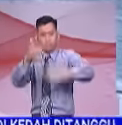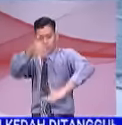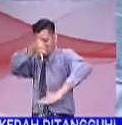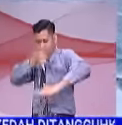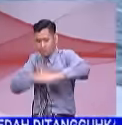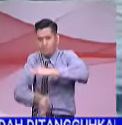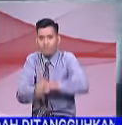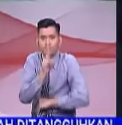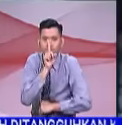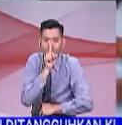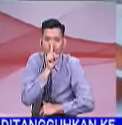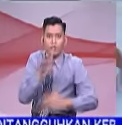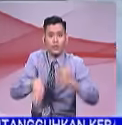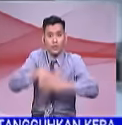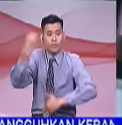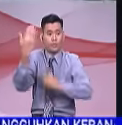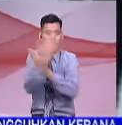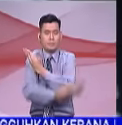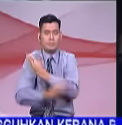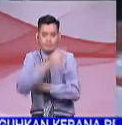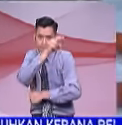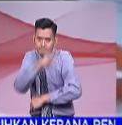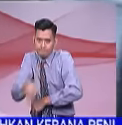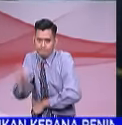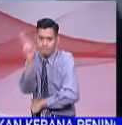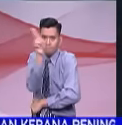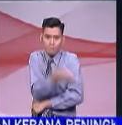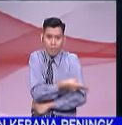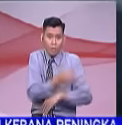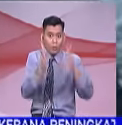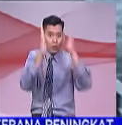asing dan kemasukan secara haram. Warga asing yang